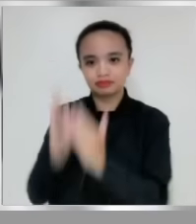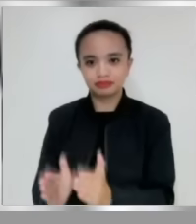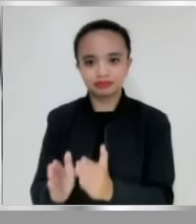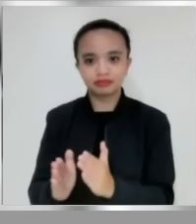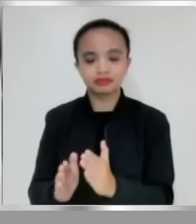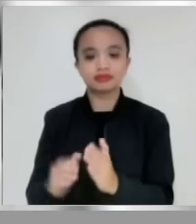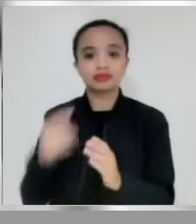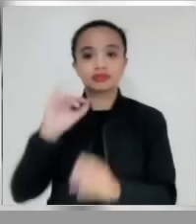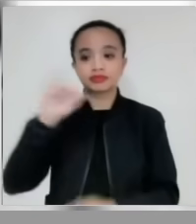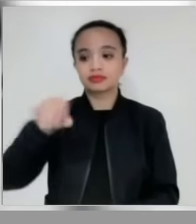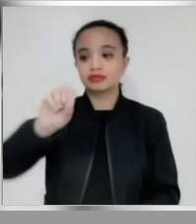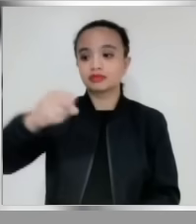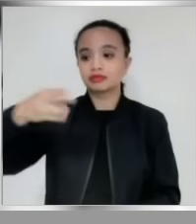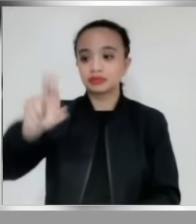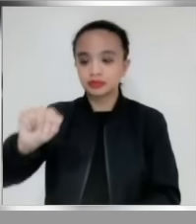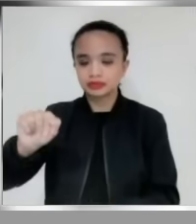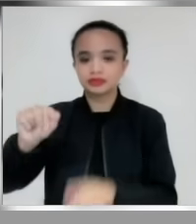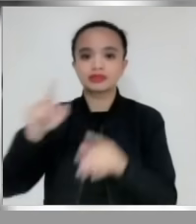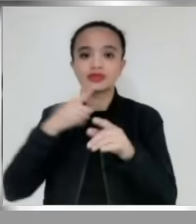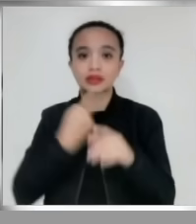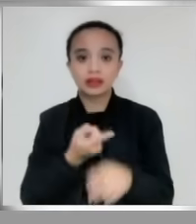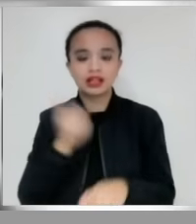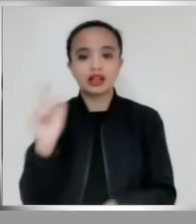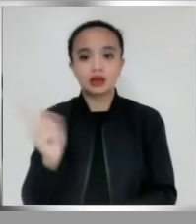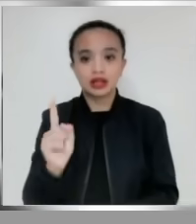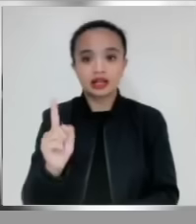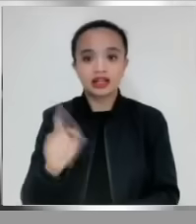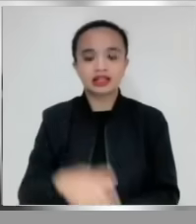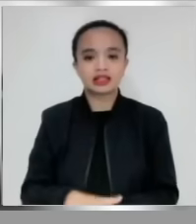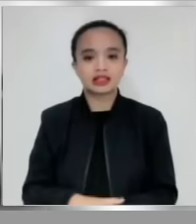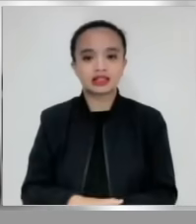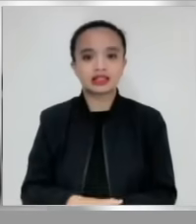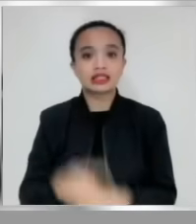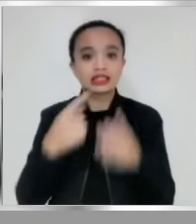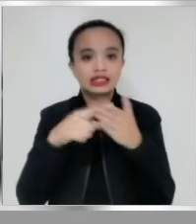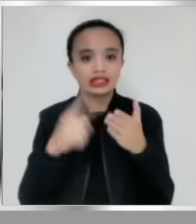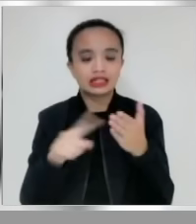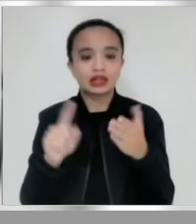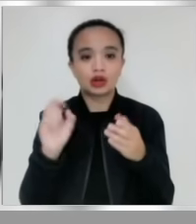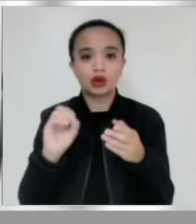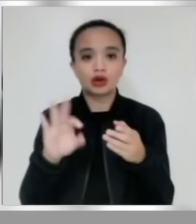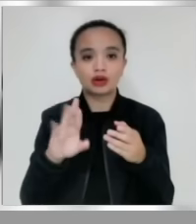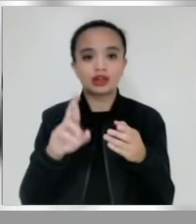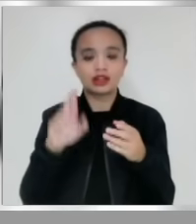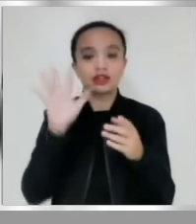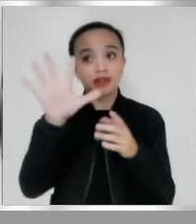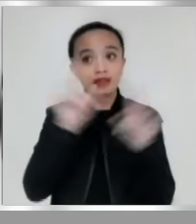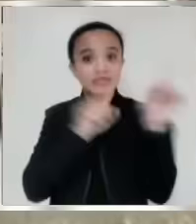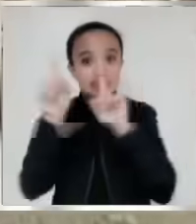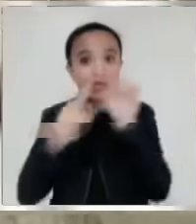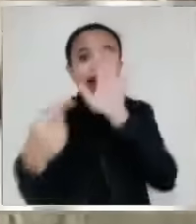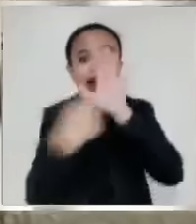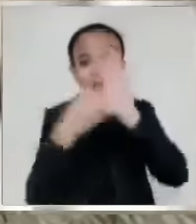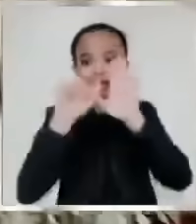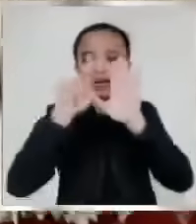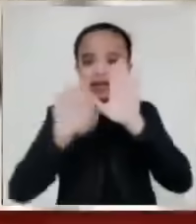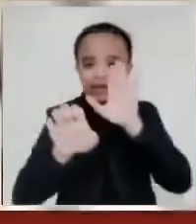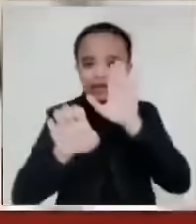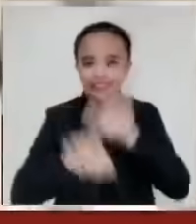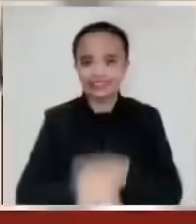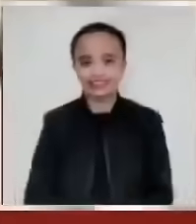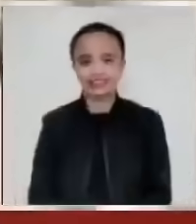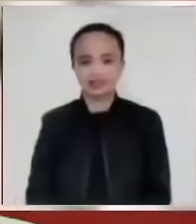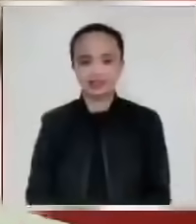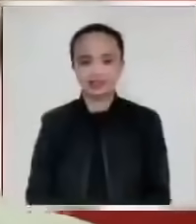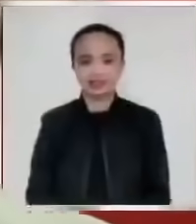Joshua at pabiru pang sinabi na, "Patip na lang po o pa 5-star, salamat po," with wink emoji. Ang ilang